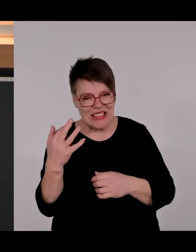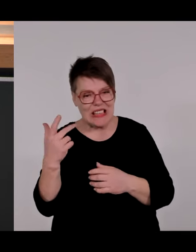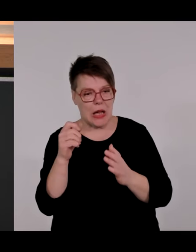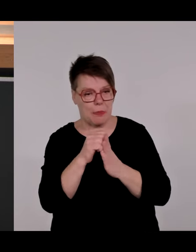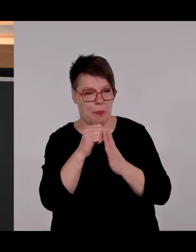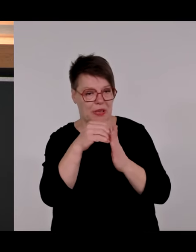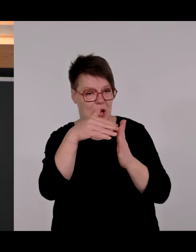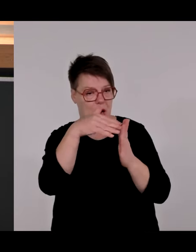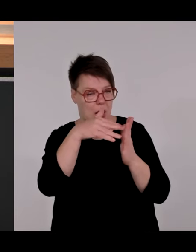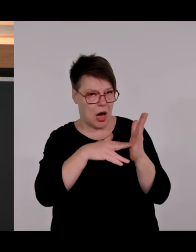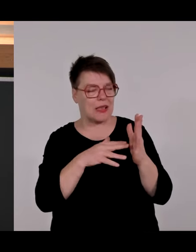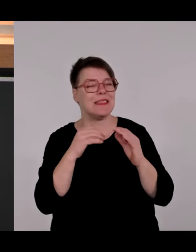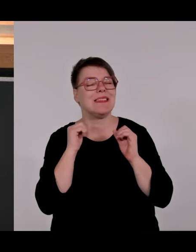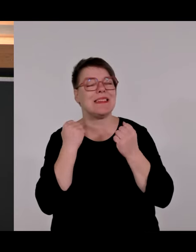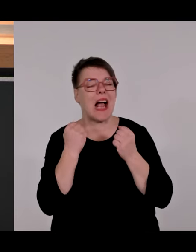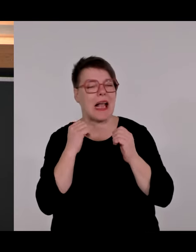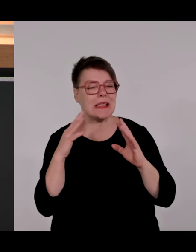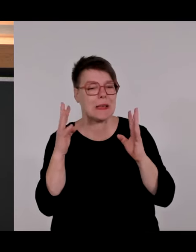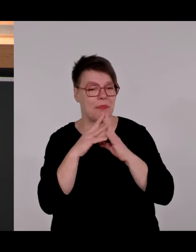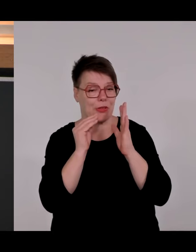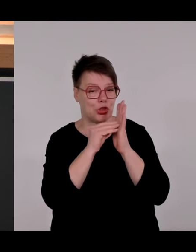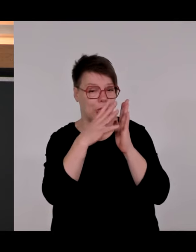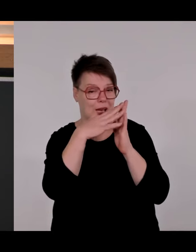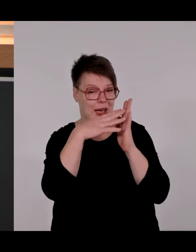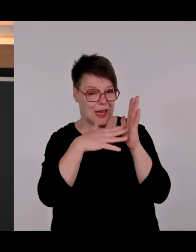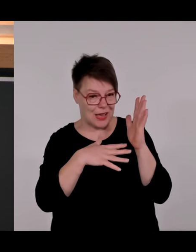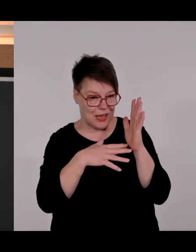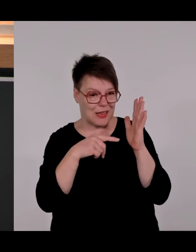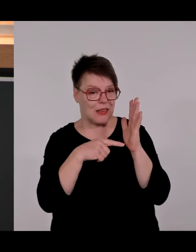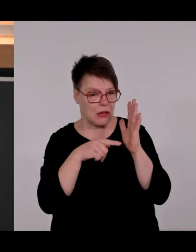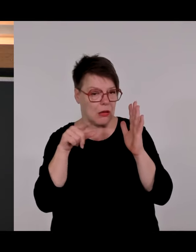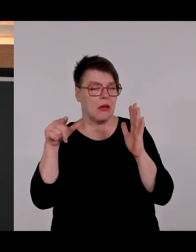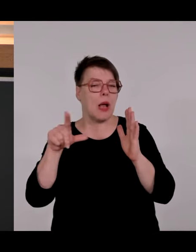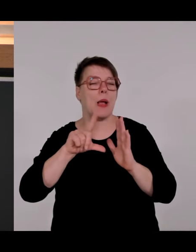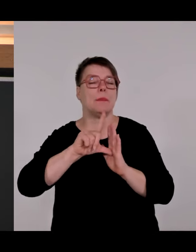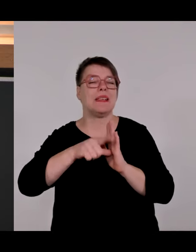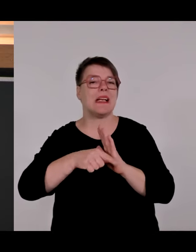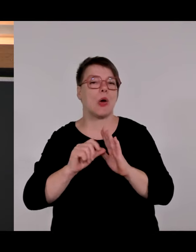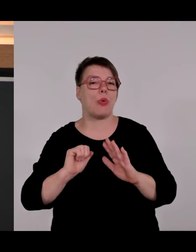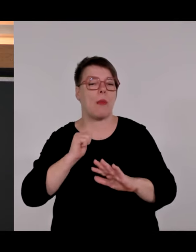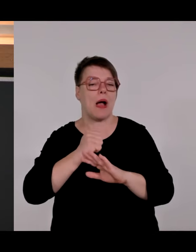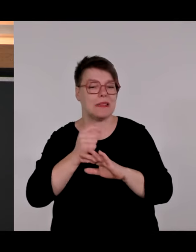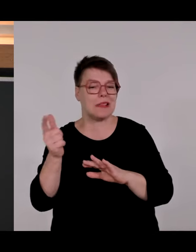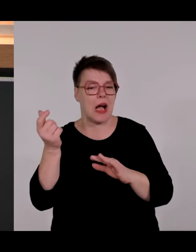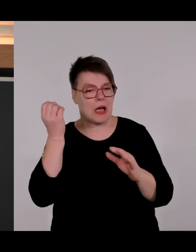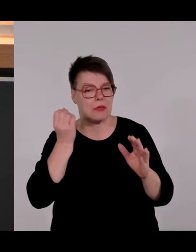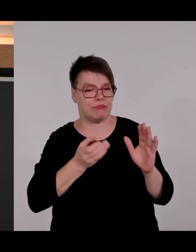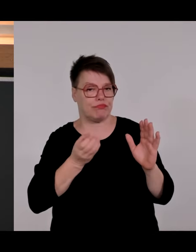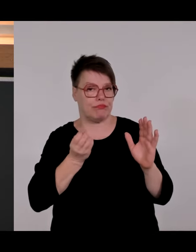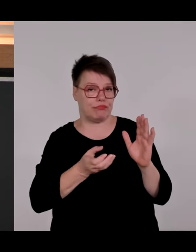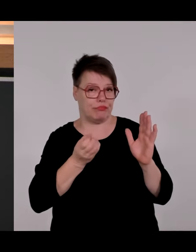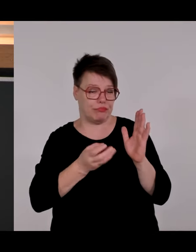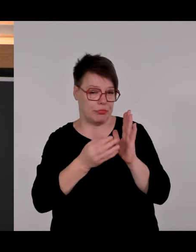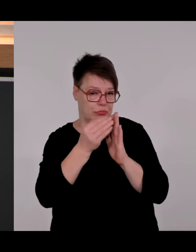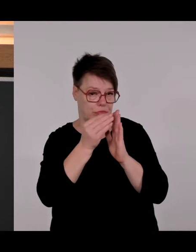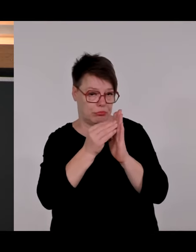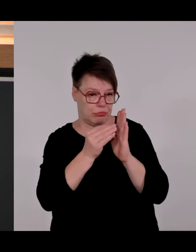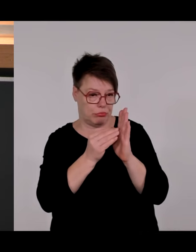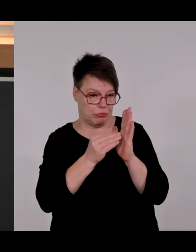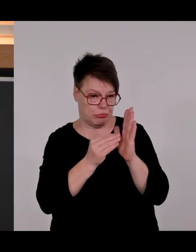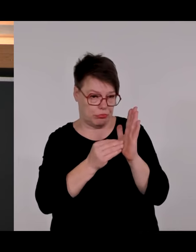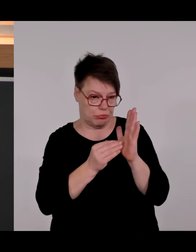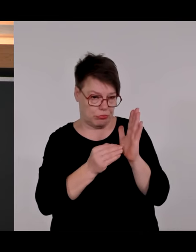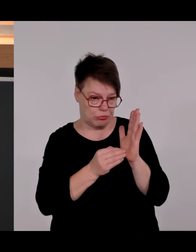diesen Gesprächen ein Dissens. Ist ja auch nicht wegzudiskutieren. Es gab ein Dissens und das ist der